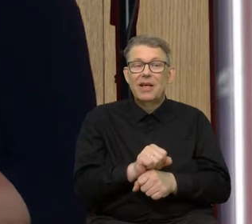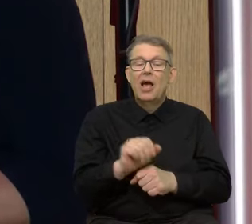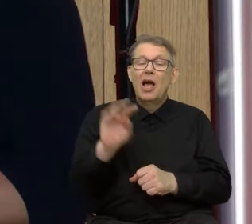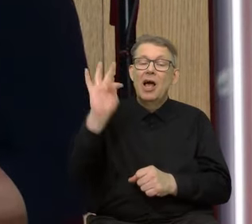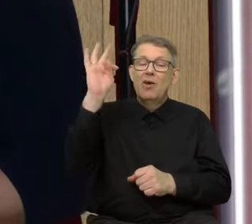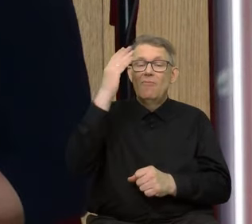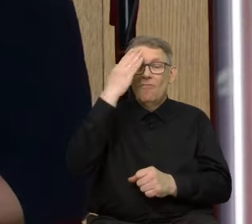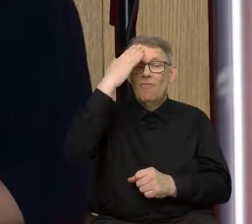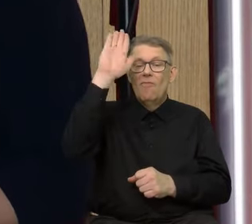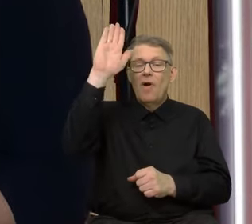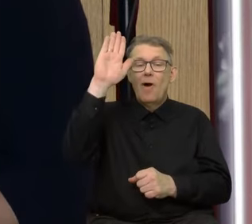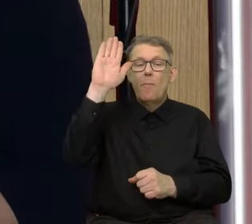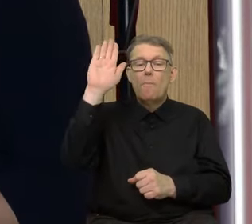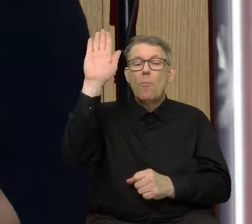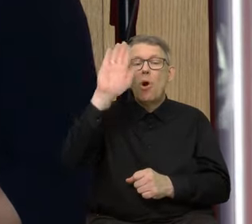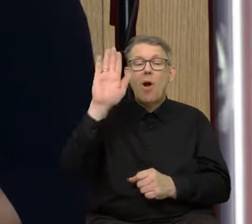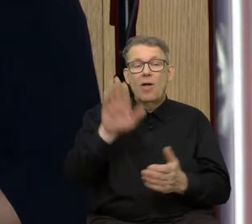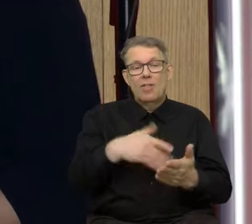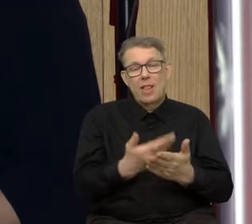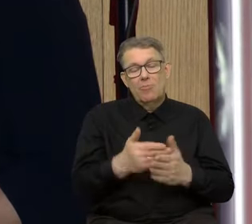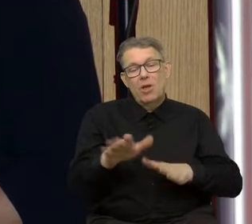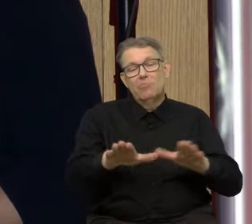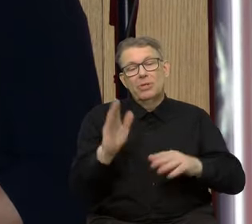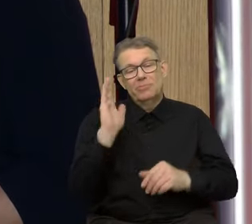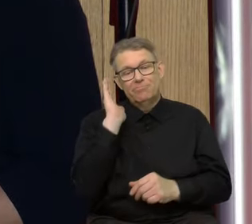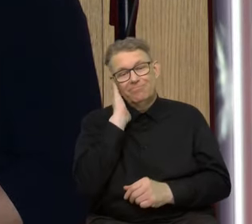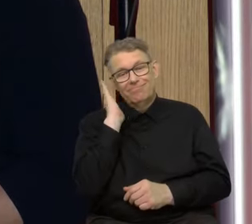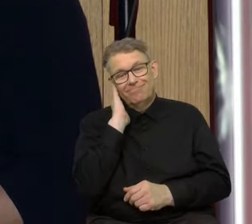Bożej, jak chociażby miejsce zamieszkania.